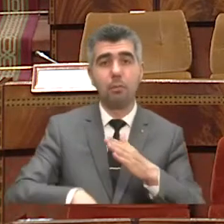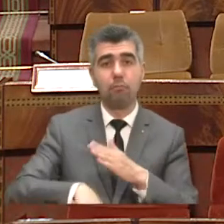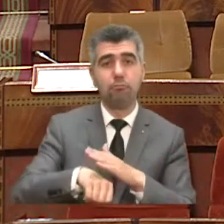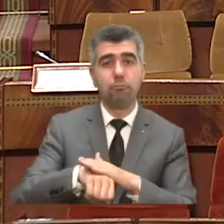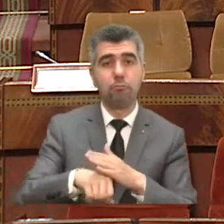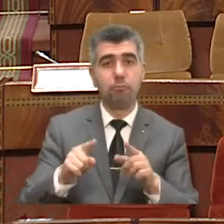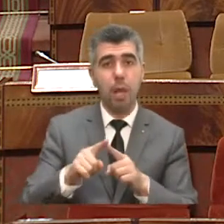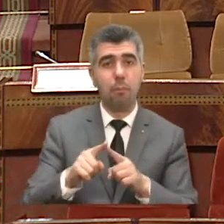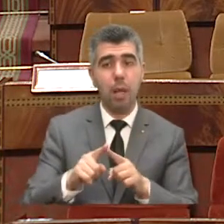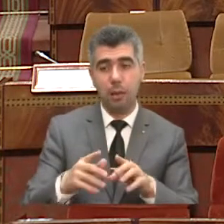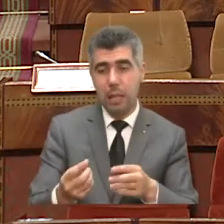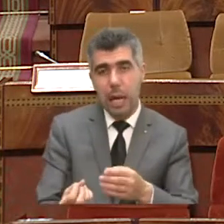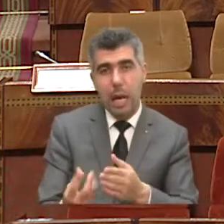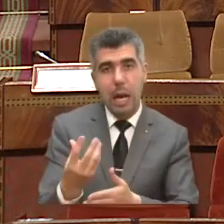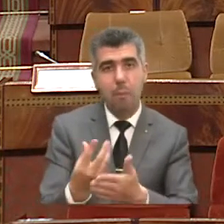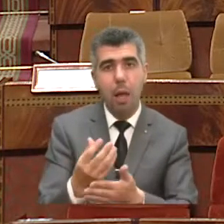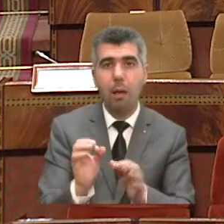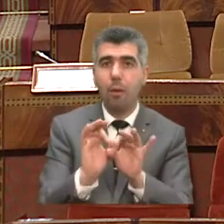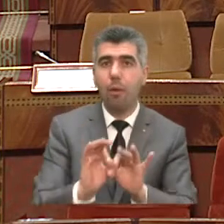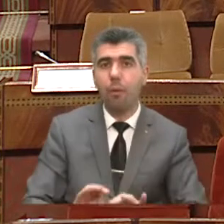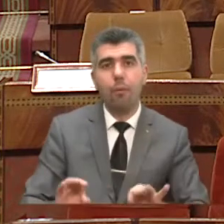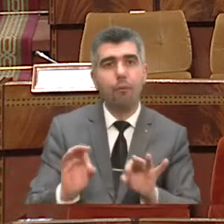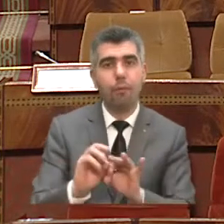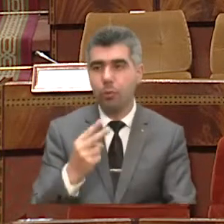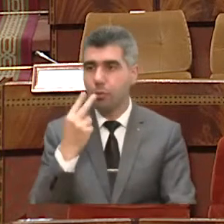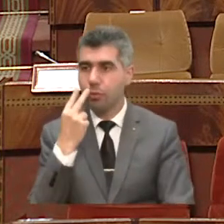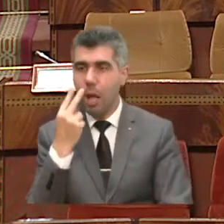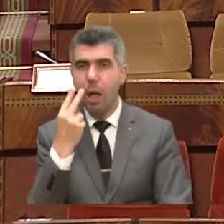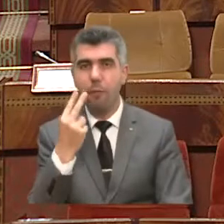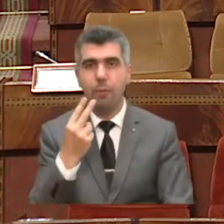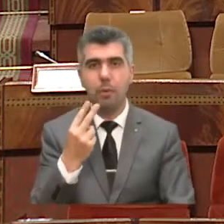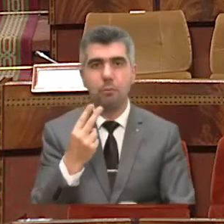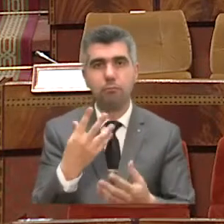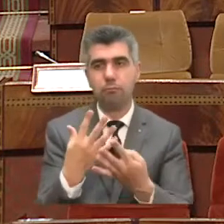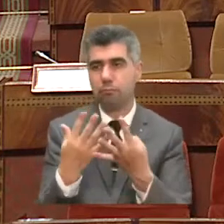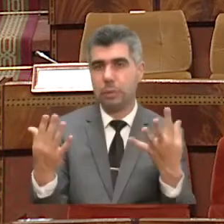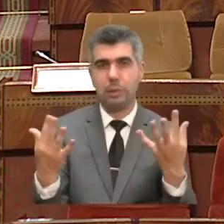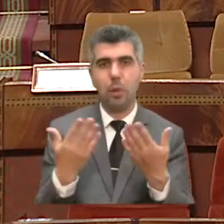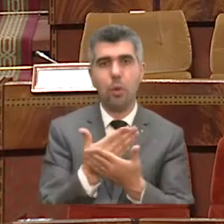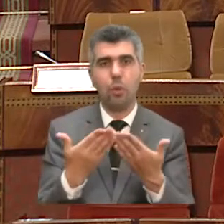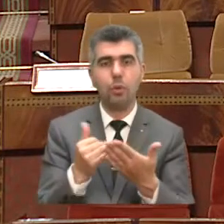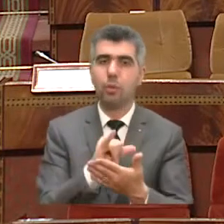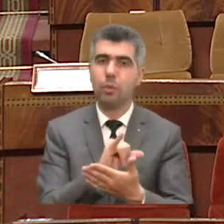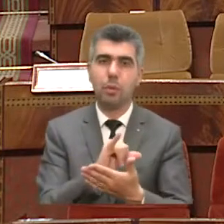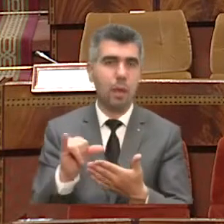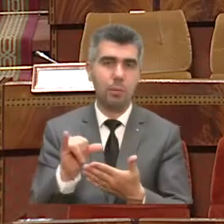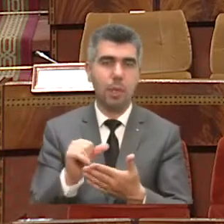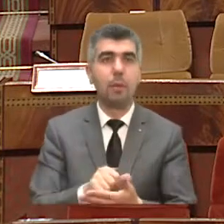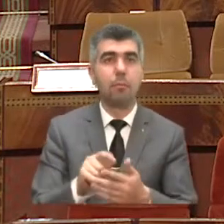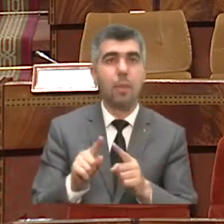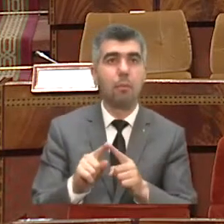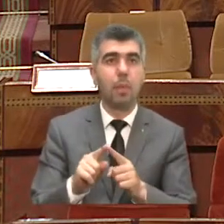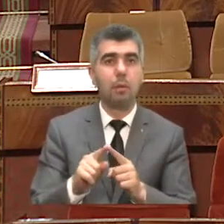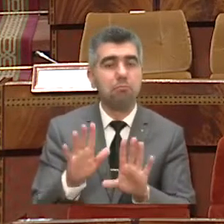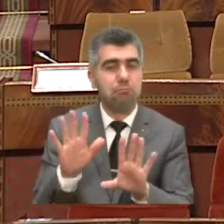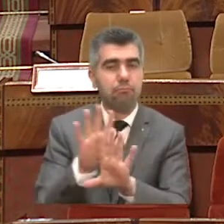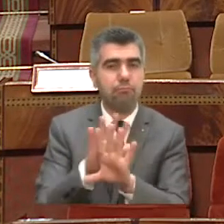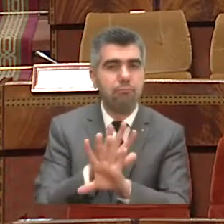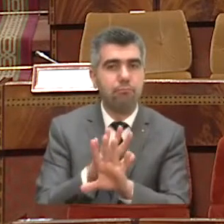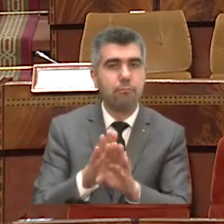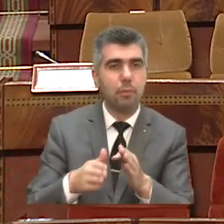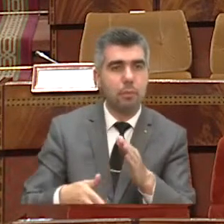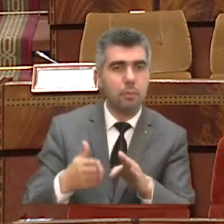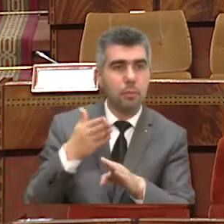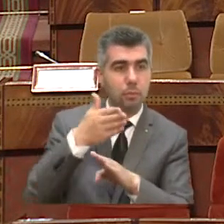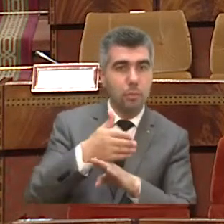كلهم حتى الجماليه اللي تخلقت فيها ولا الهدف الحقيقي ما كايناش اليوم، والتسيير ديالها غامض ومفتوح وكل